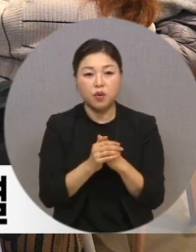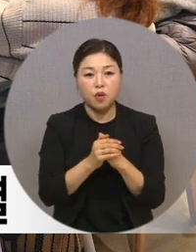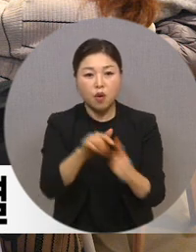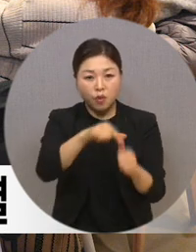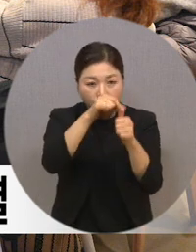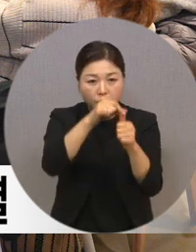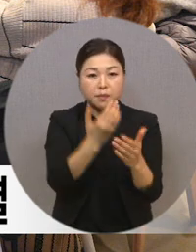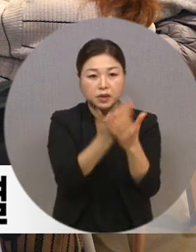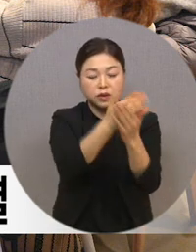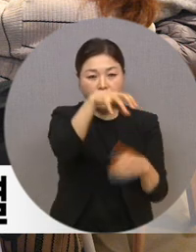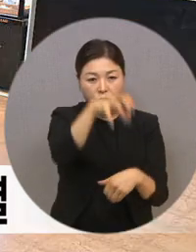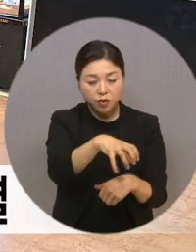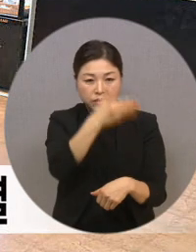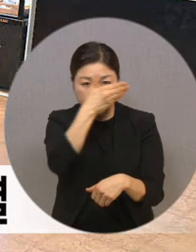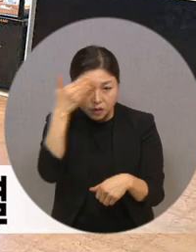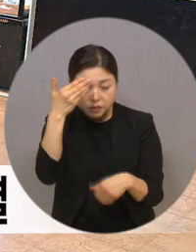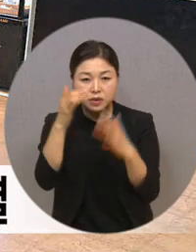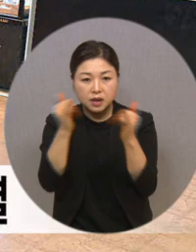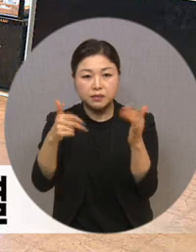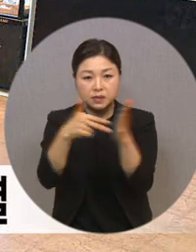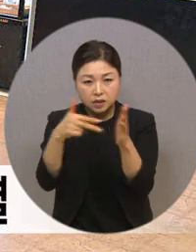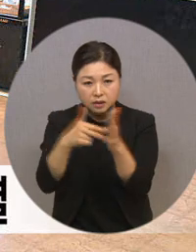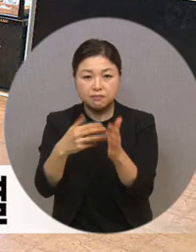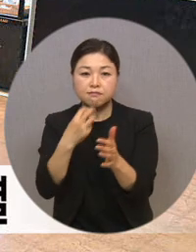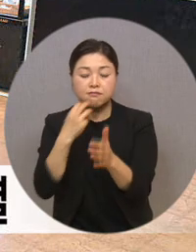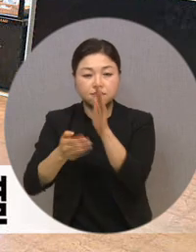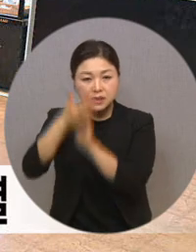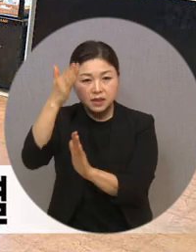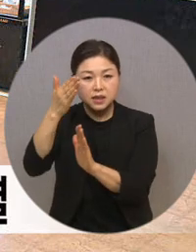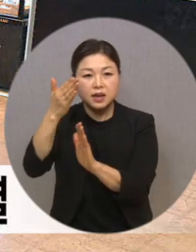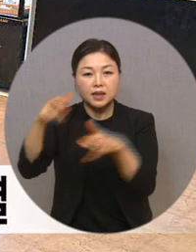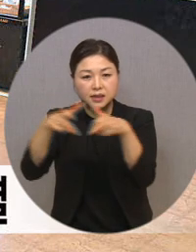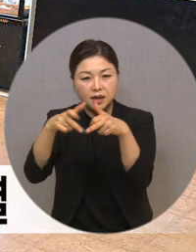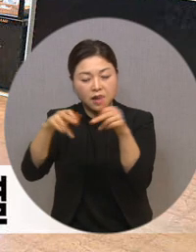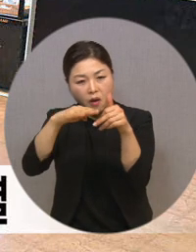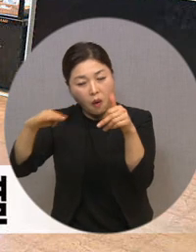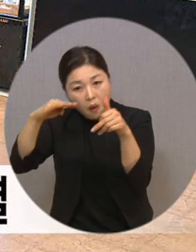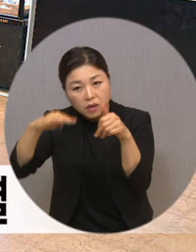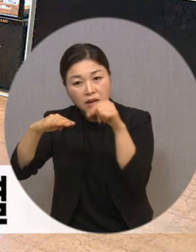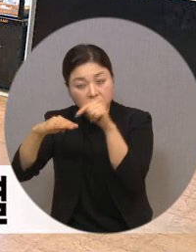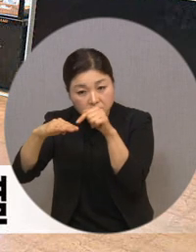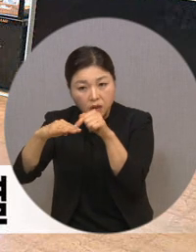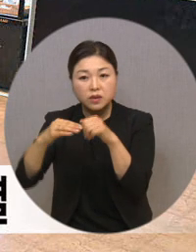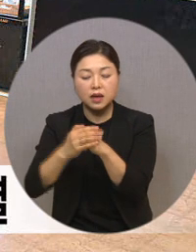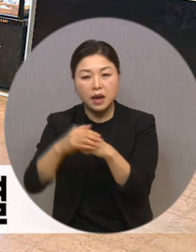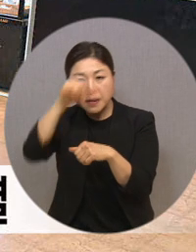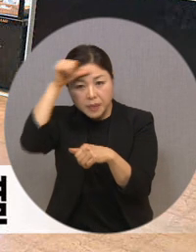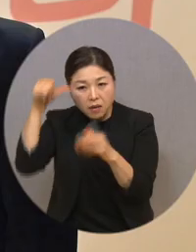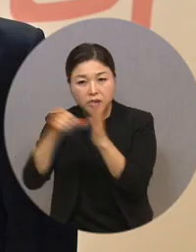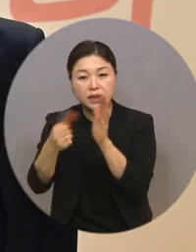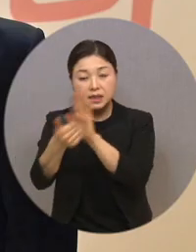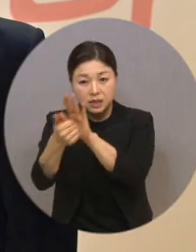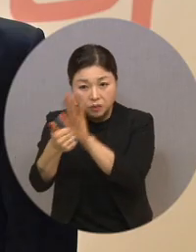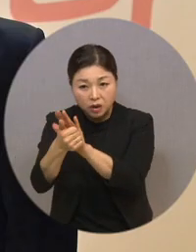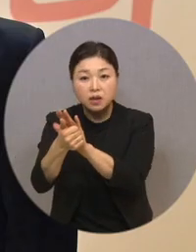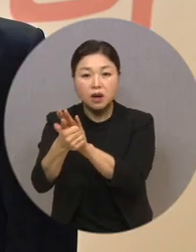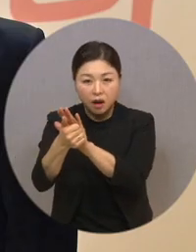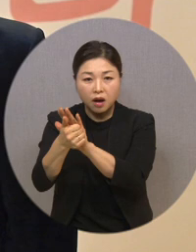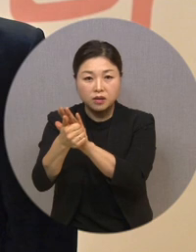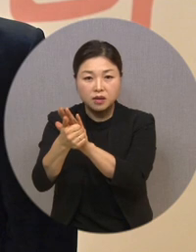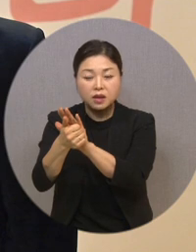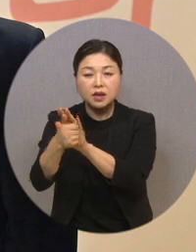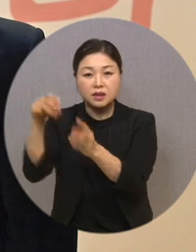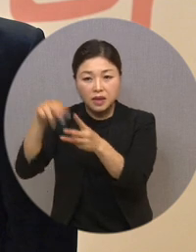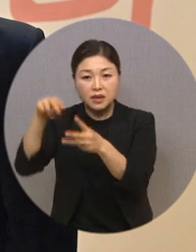개발원 청년재단 서울시 경계선 지능인 평생교육 지원 센터에 3자 협약도 체결됐습니다